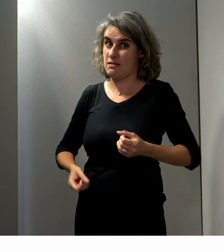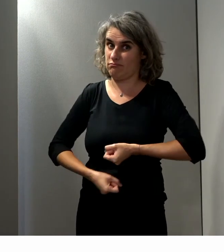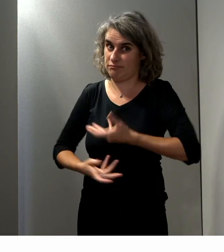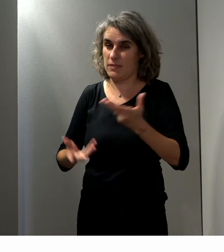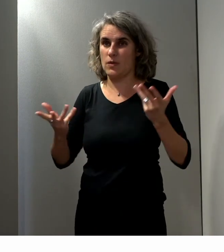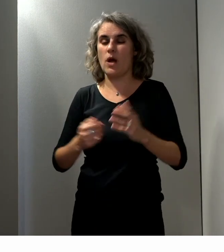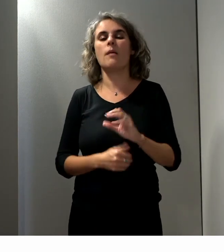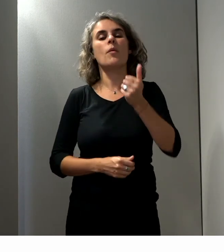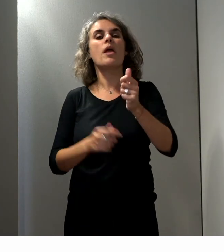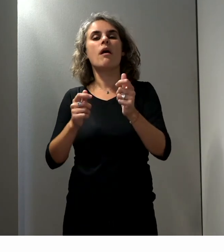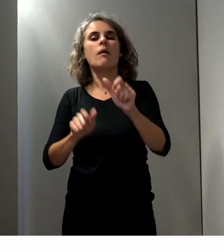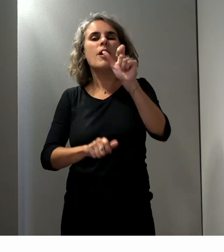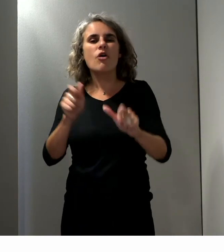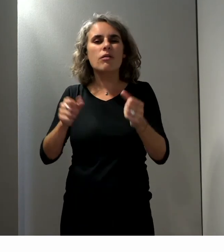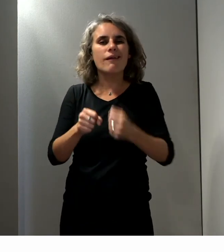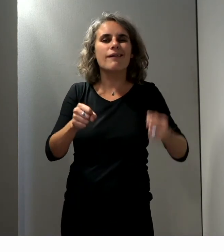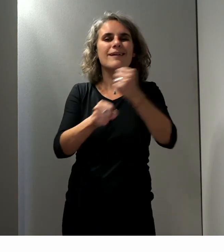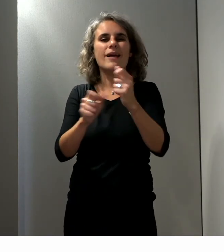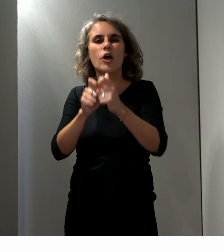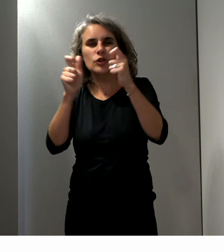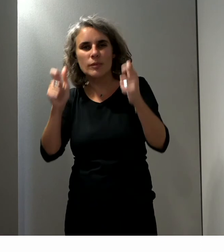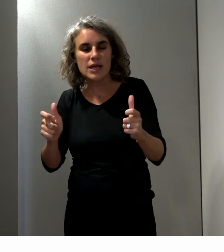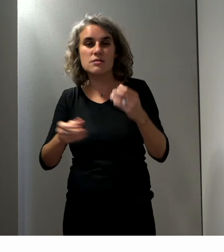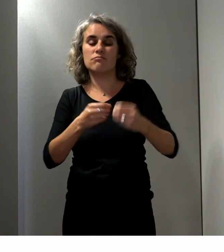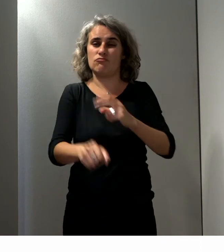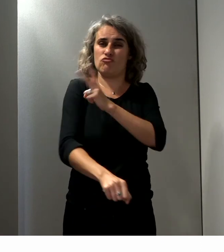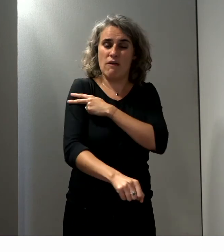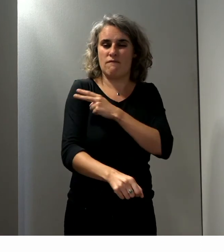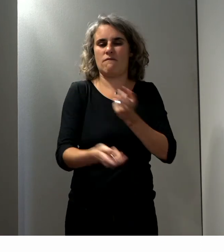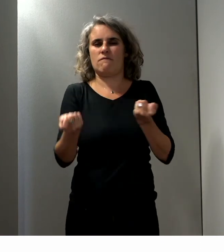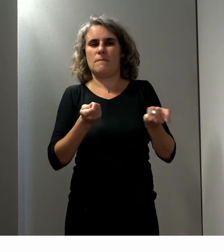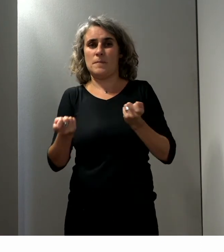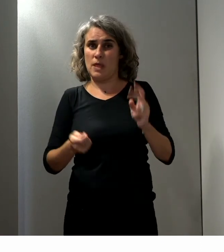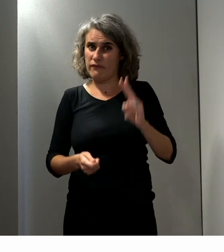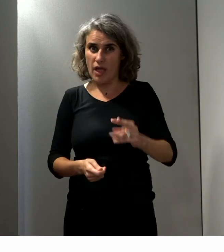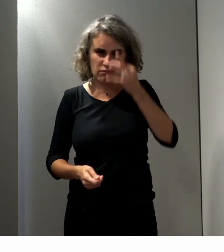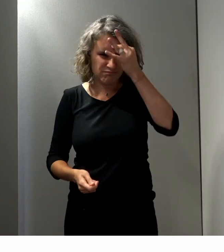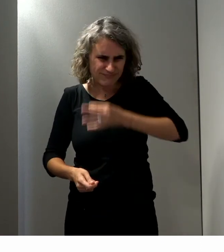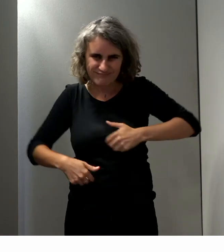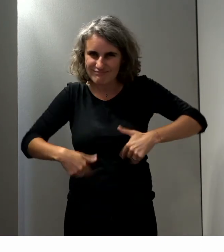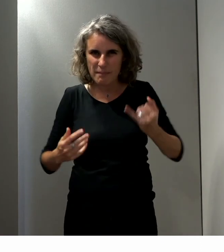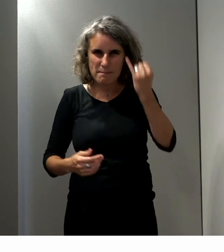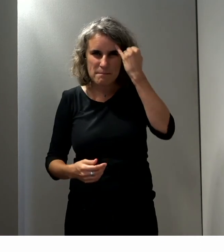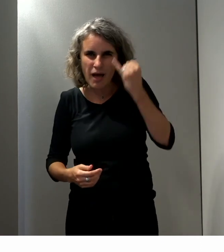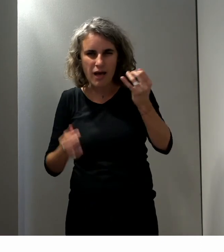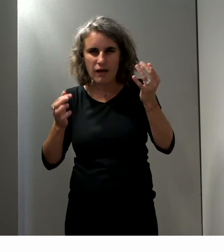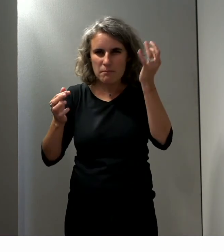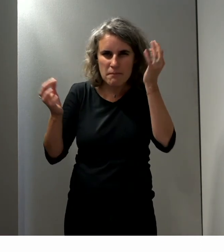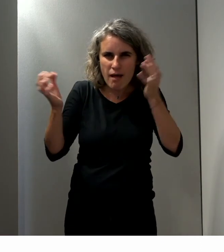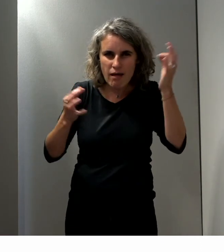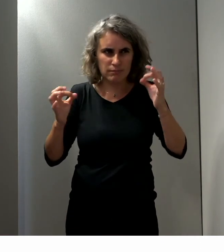pour dire déjà aux entrepreneurs qui nous écoutent, aux entrepreneurs et dirigeants, soyez audacieux comme doit l'être un entrepreneur, c'est-à-dire